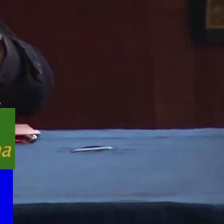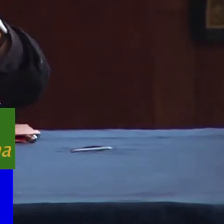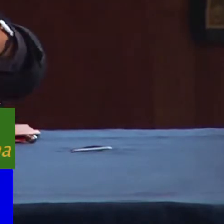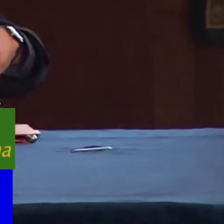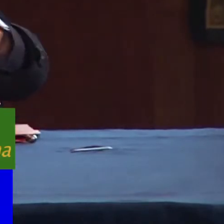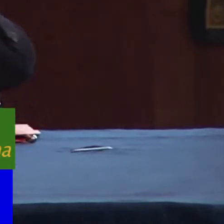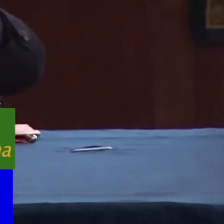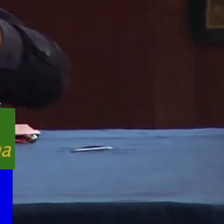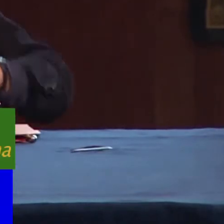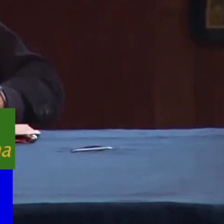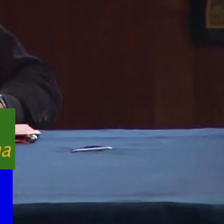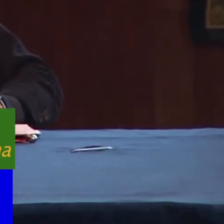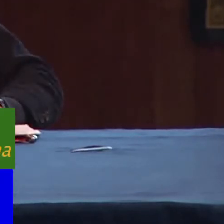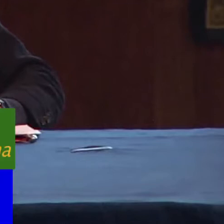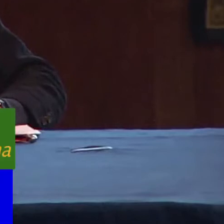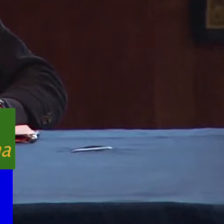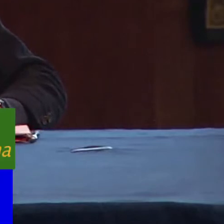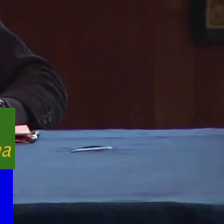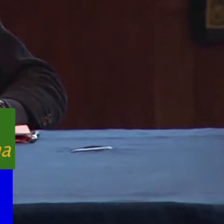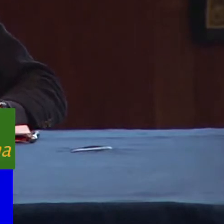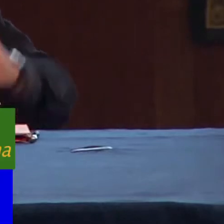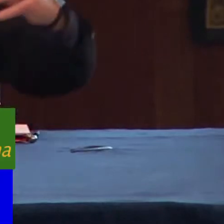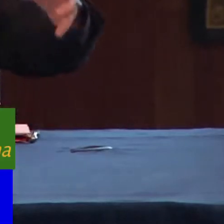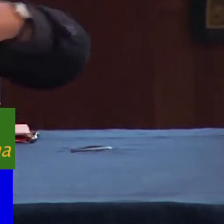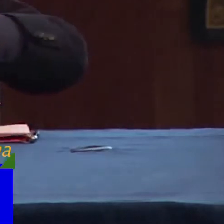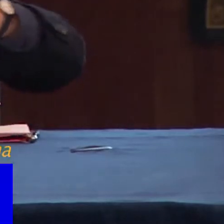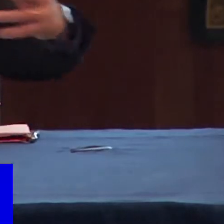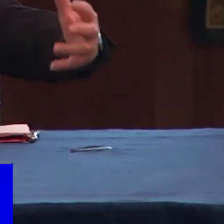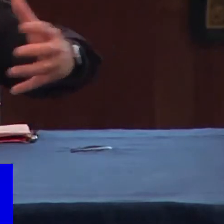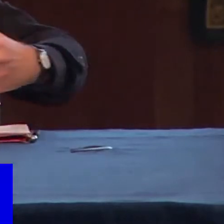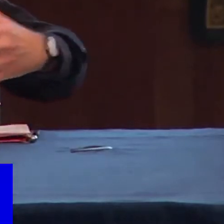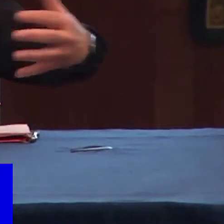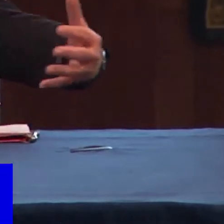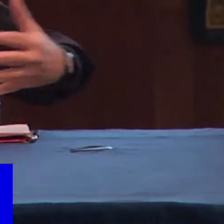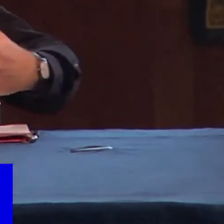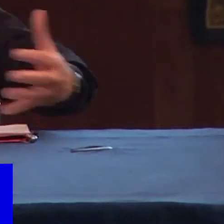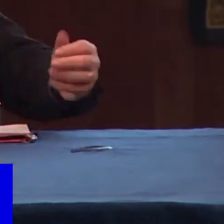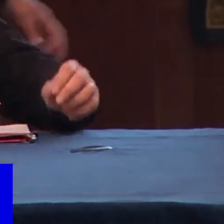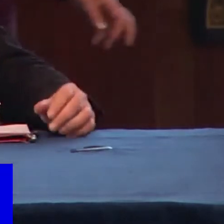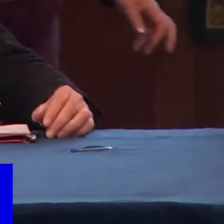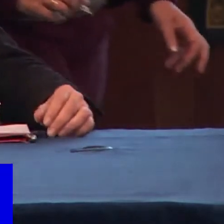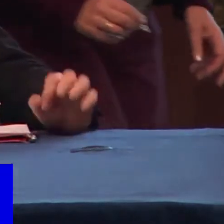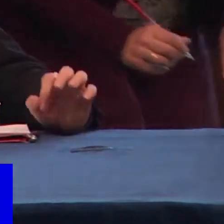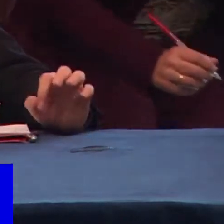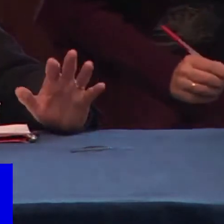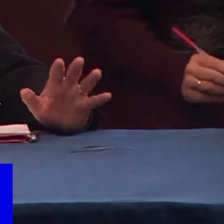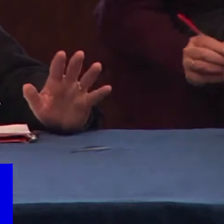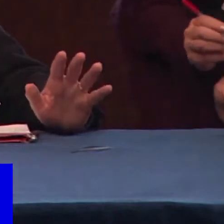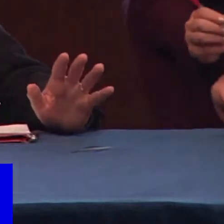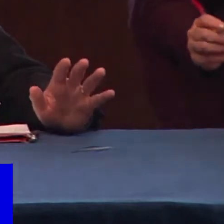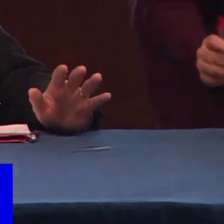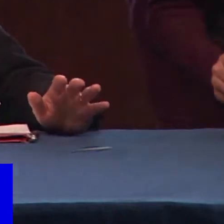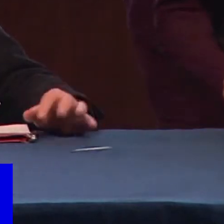italiana, in attesa di partire al caffè, per cui con le diverse disabilità. Si avvicina un